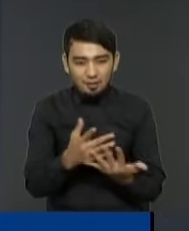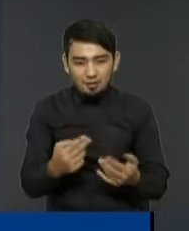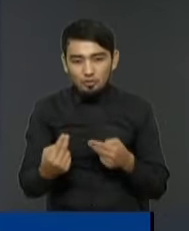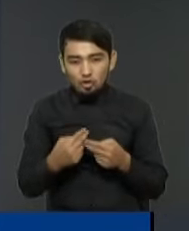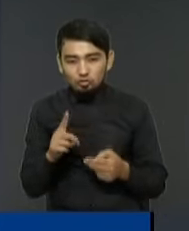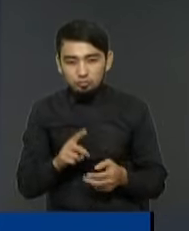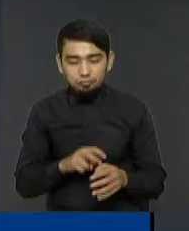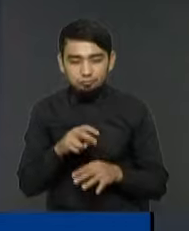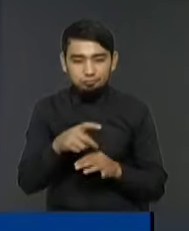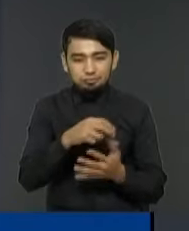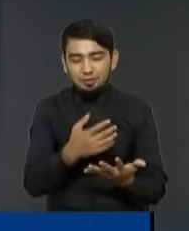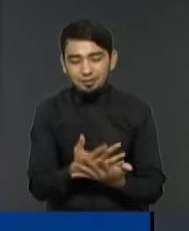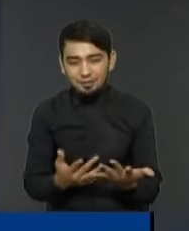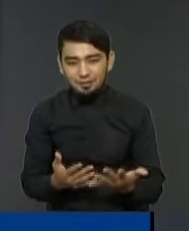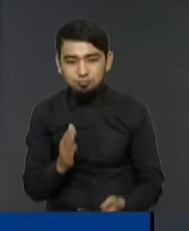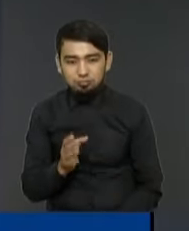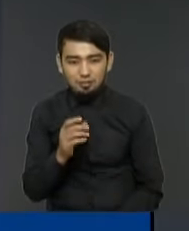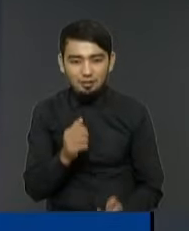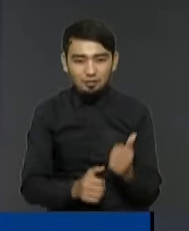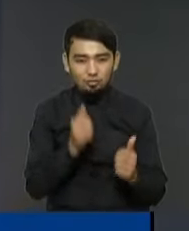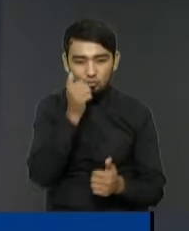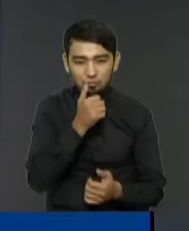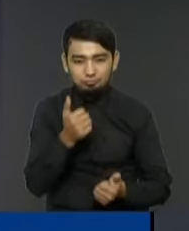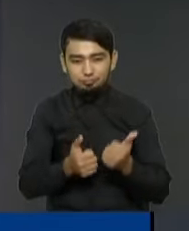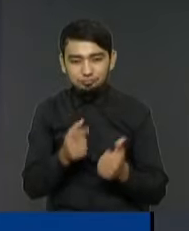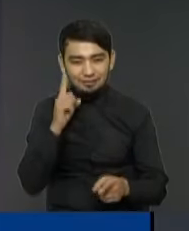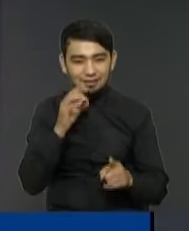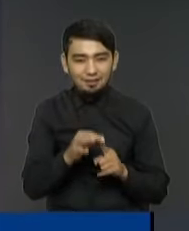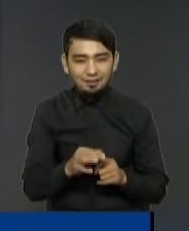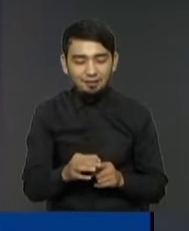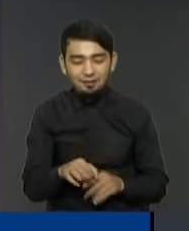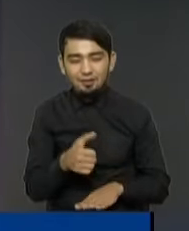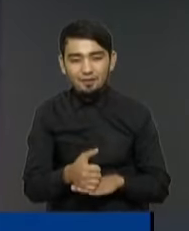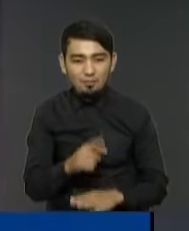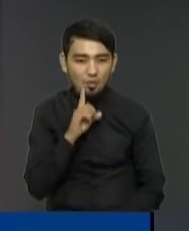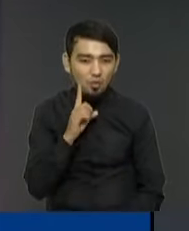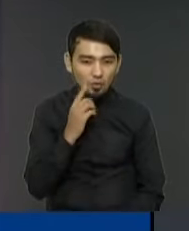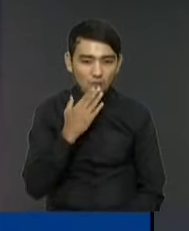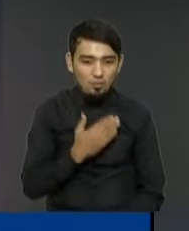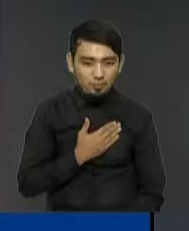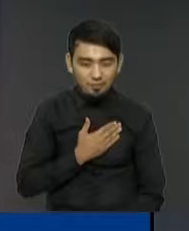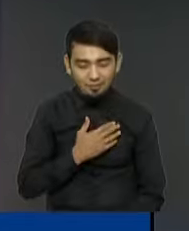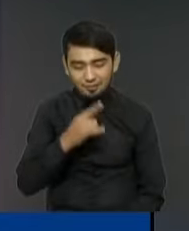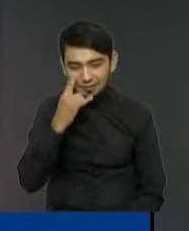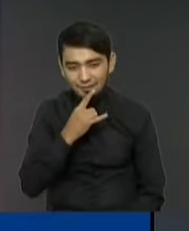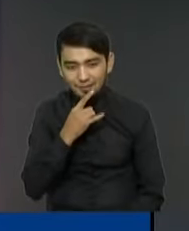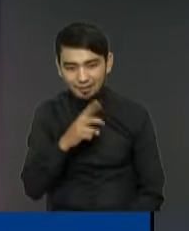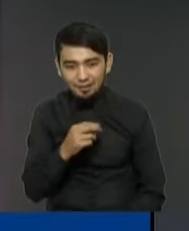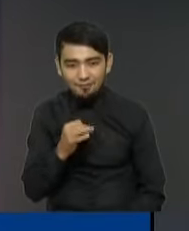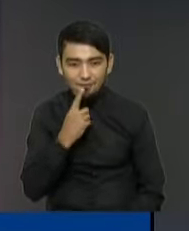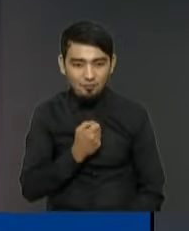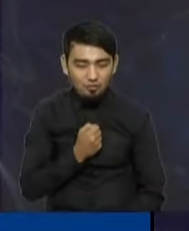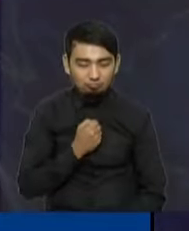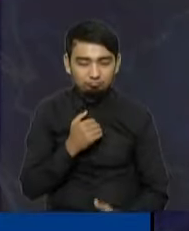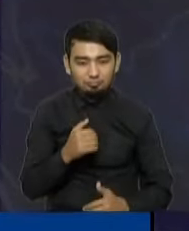топ жаруы тиіс. Жыл сайын ұйымдастырылатын доданың басты мақсаты жастардың бойындағы отан сүйгіштікті арттырып, әскери дайындықты